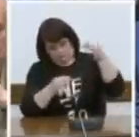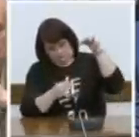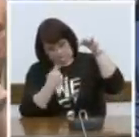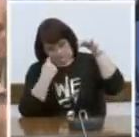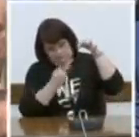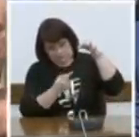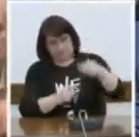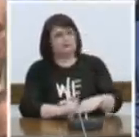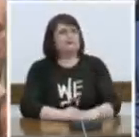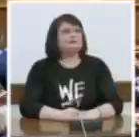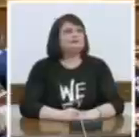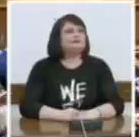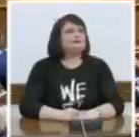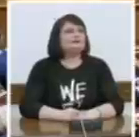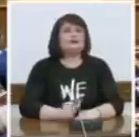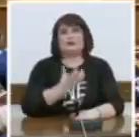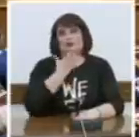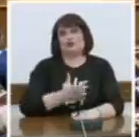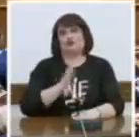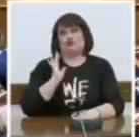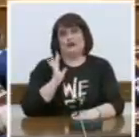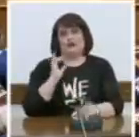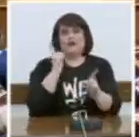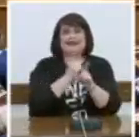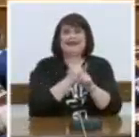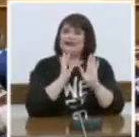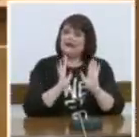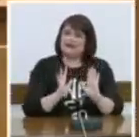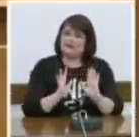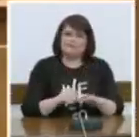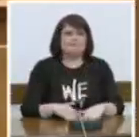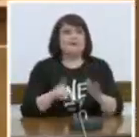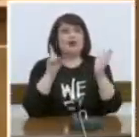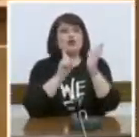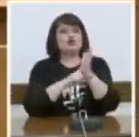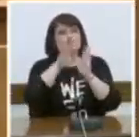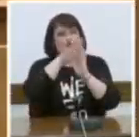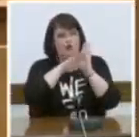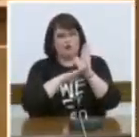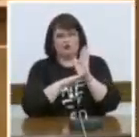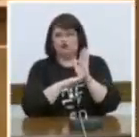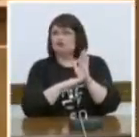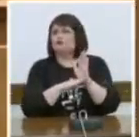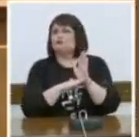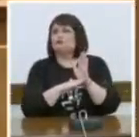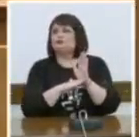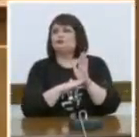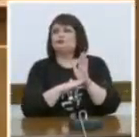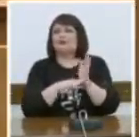να είναι αστείο, αλλά είναι πάρα πολύ σοβαρό. Ιδιαίτερα όταν στην νομοθεσία για το Market